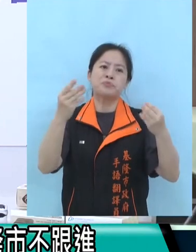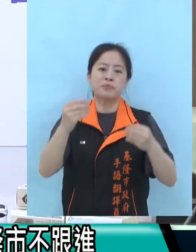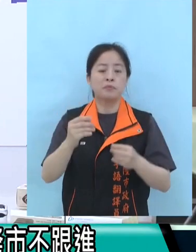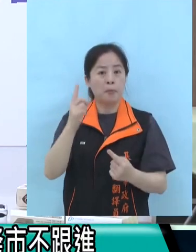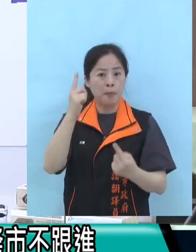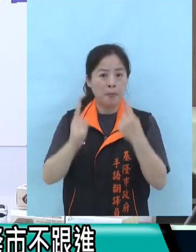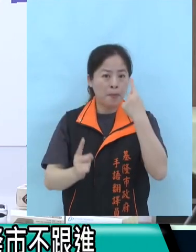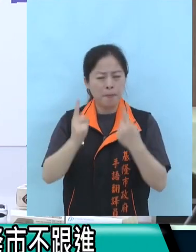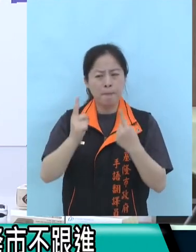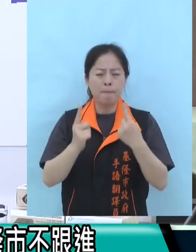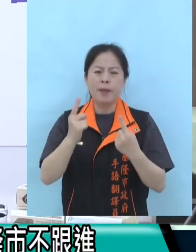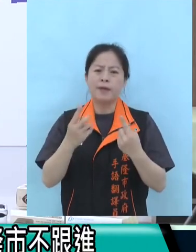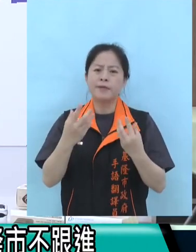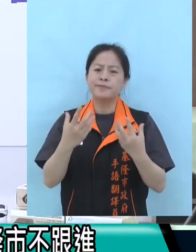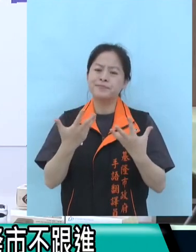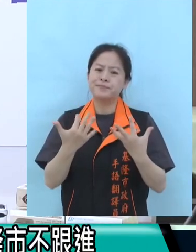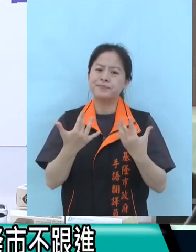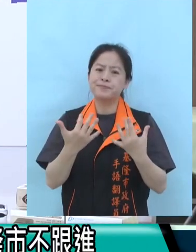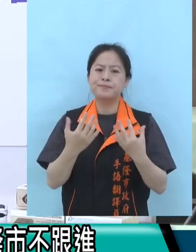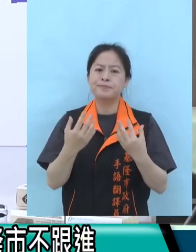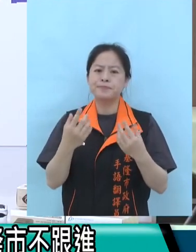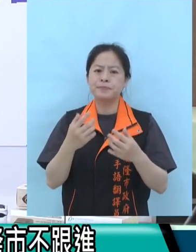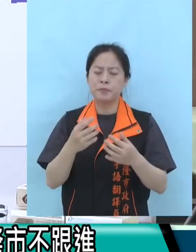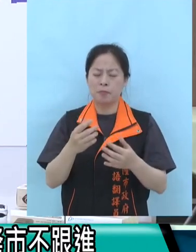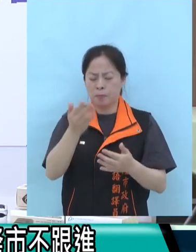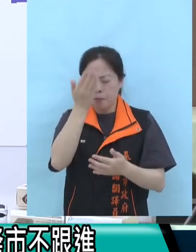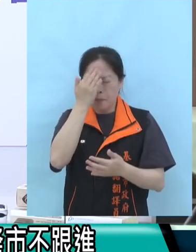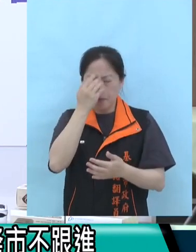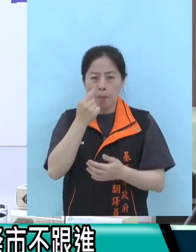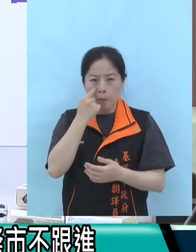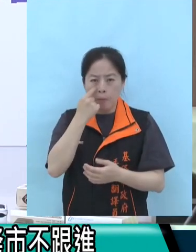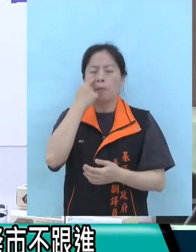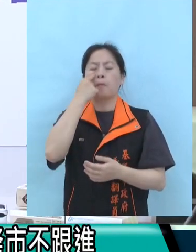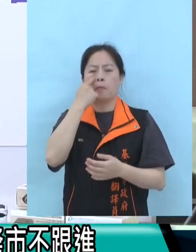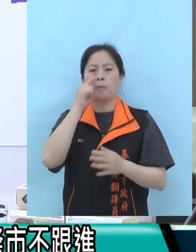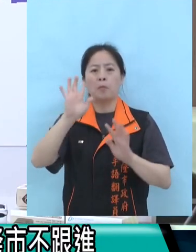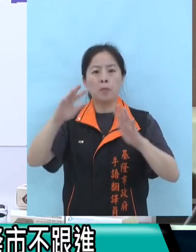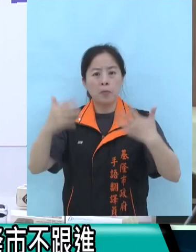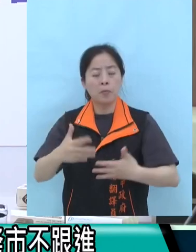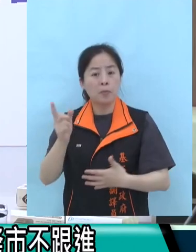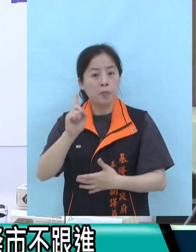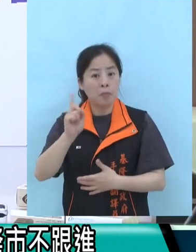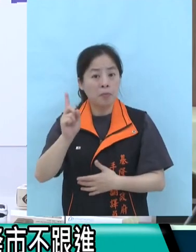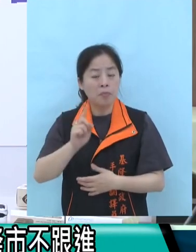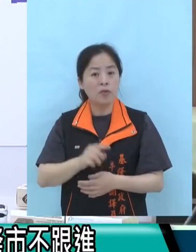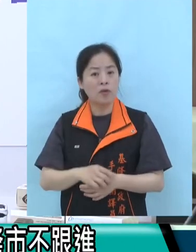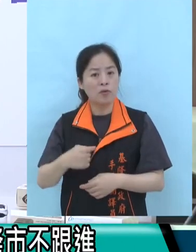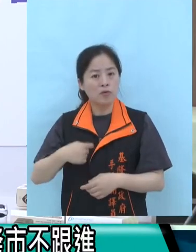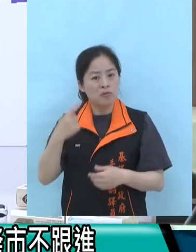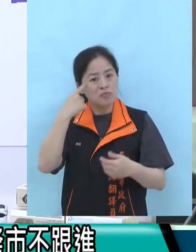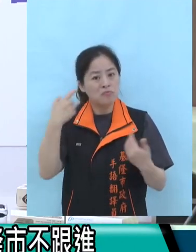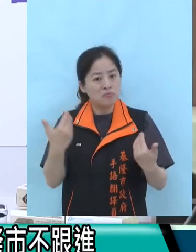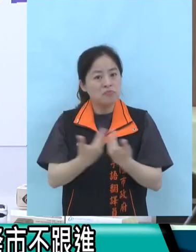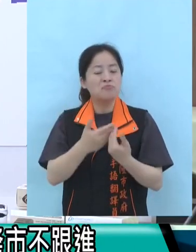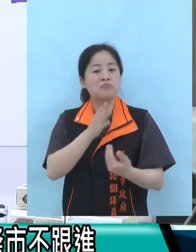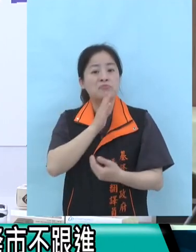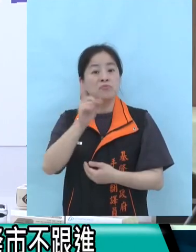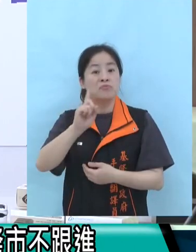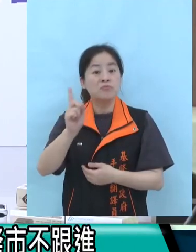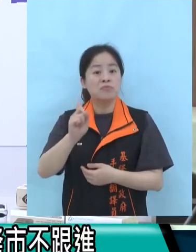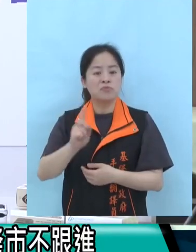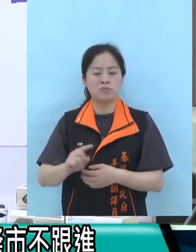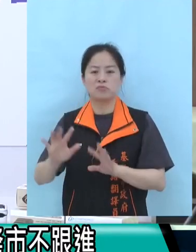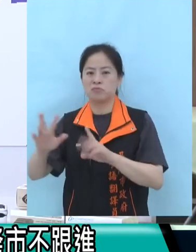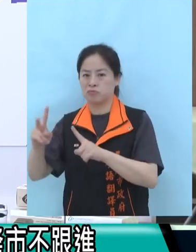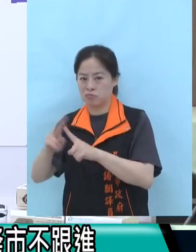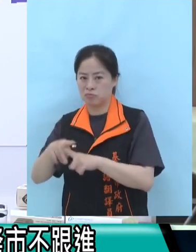比较这个比较严峻的或者比较有问题的，我觉得反而其实是在